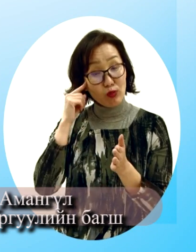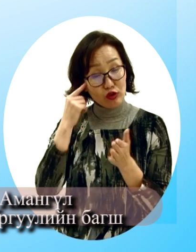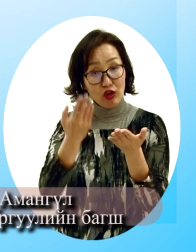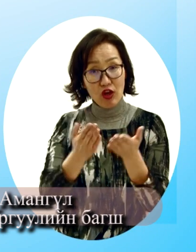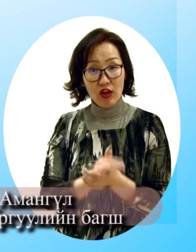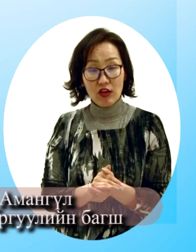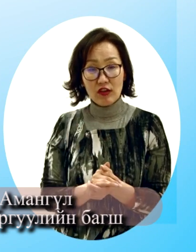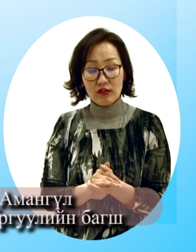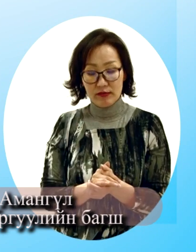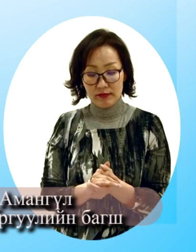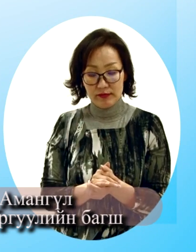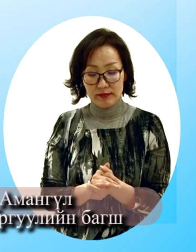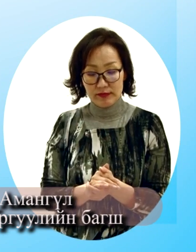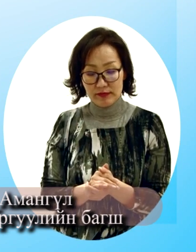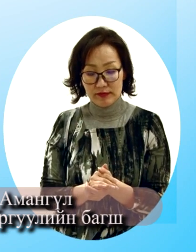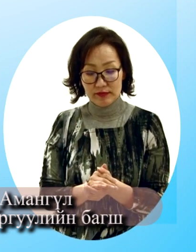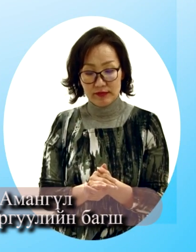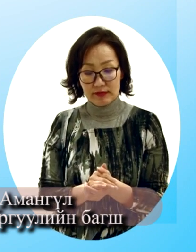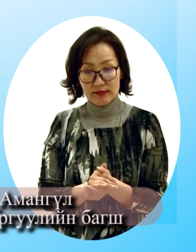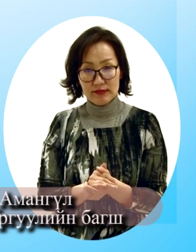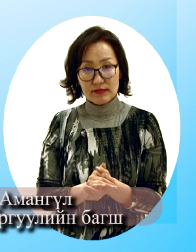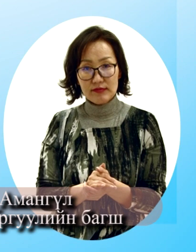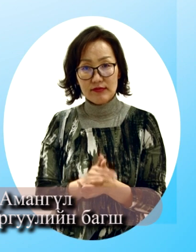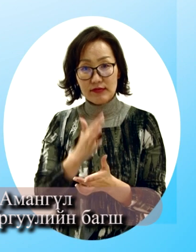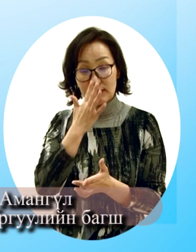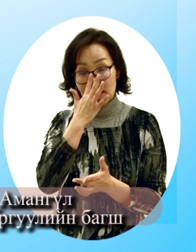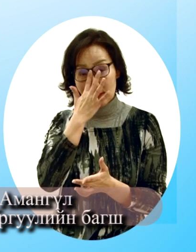Шығарған болсаңдар мұғалымның есебіне назар аударыңдар.